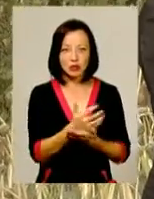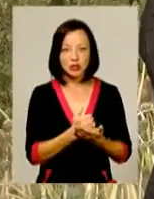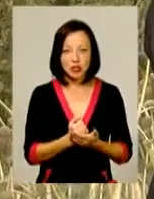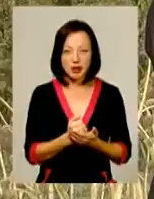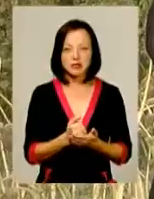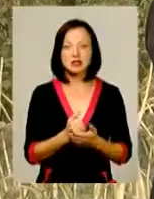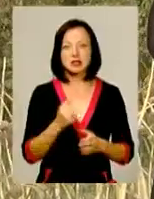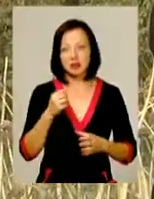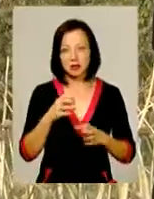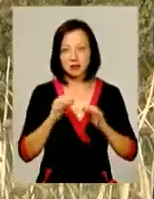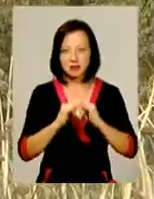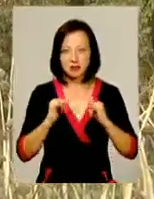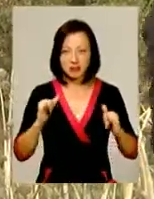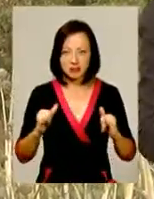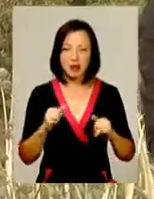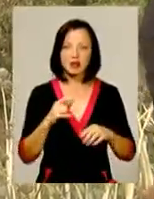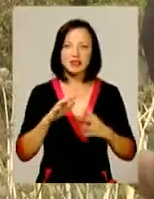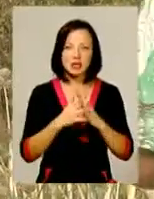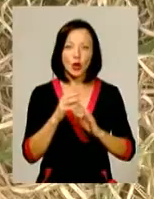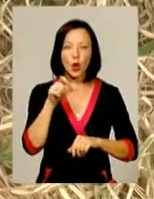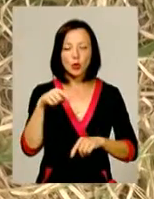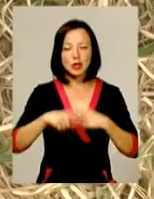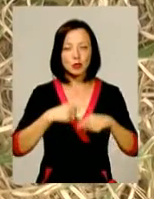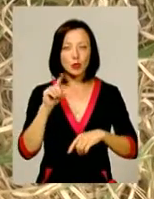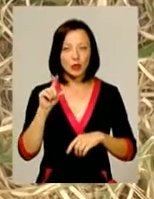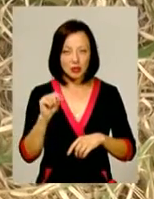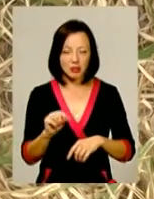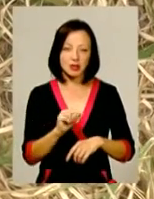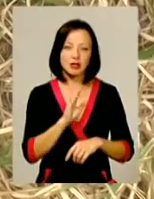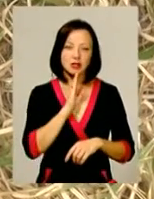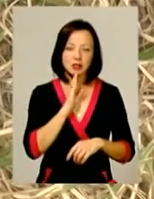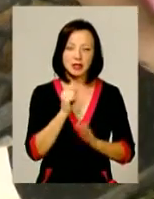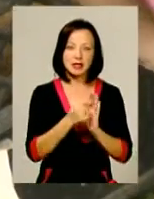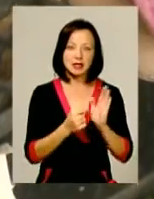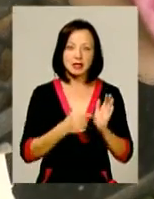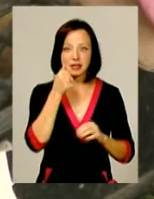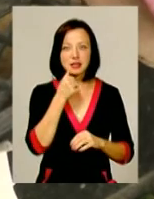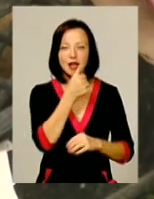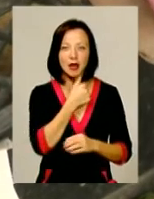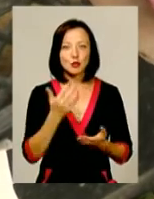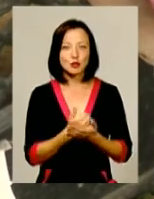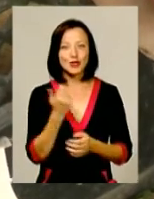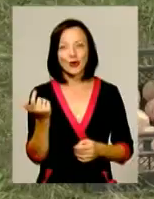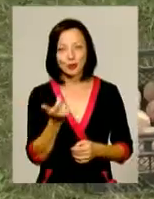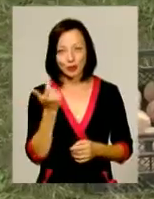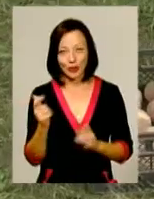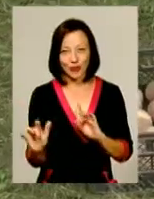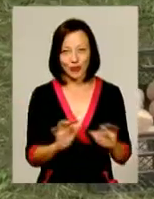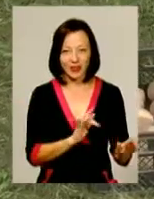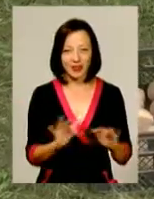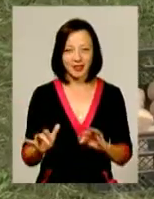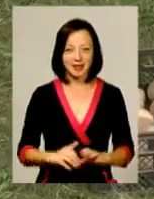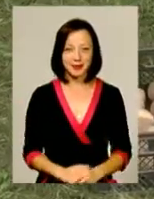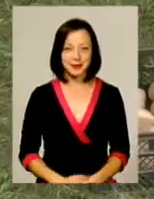овочівництво, дивіться програму «Село і люди» наступного понеділка, де пані Валентина радо ділиться секретами успішного господарювання. Світлана